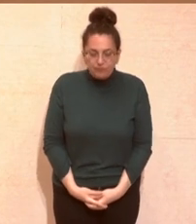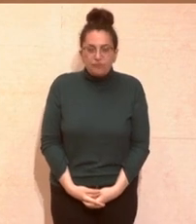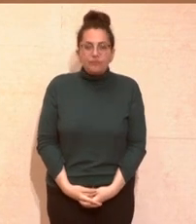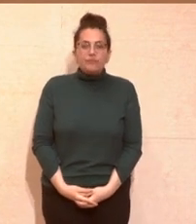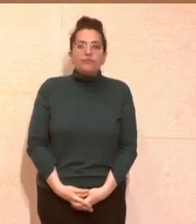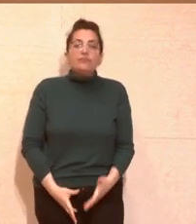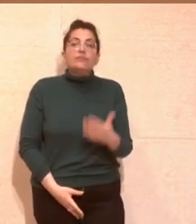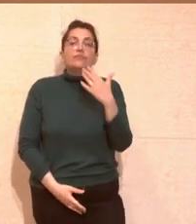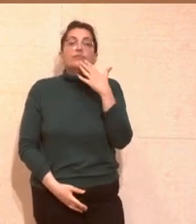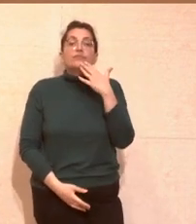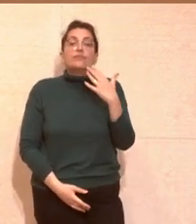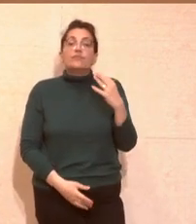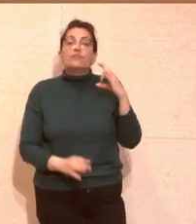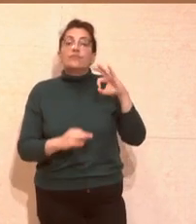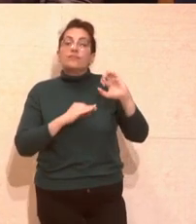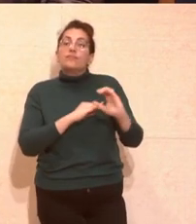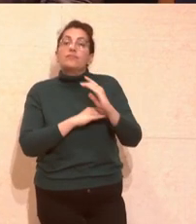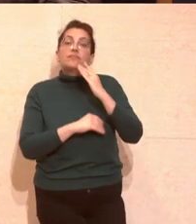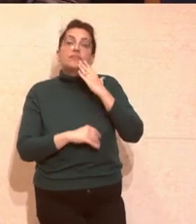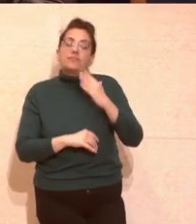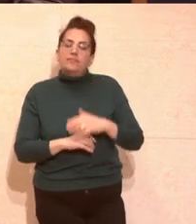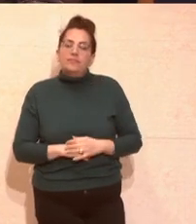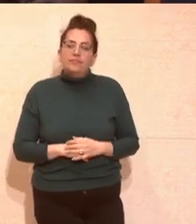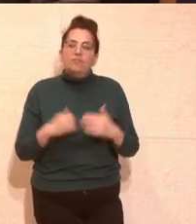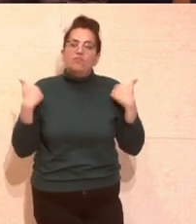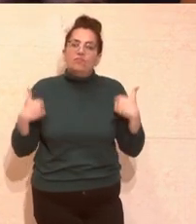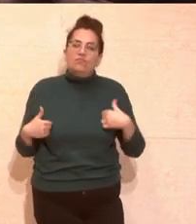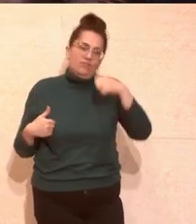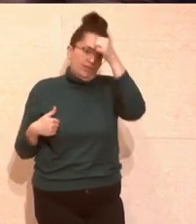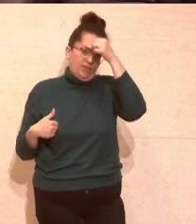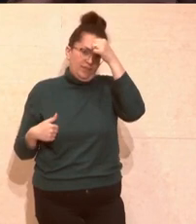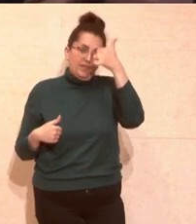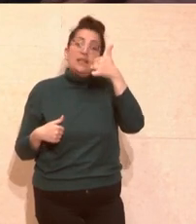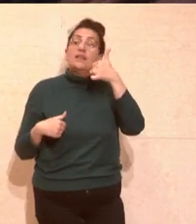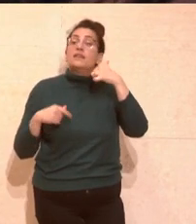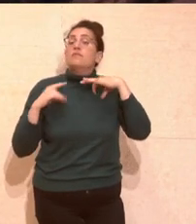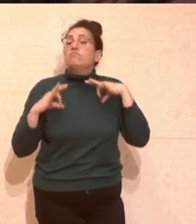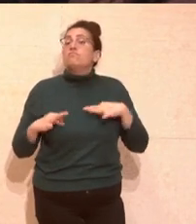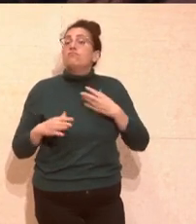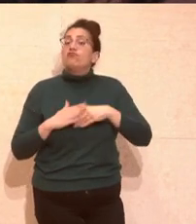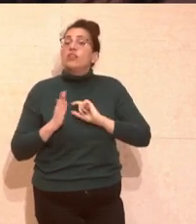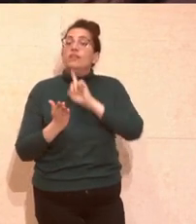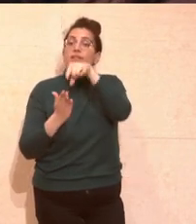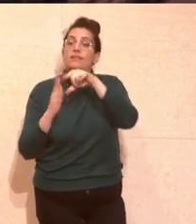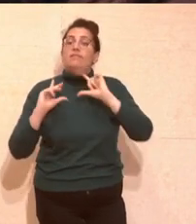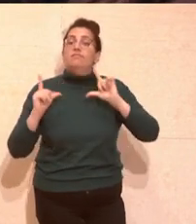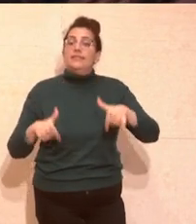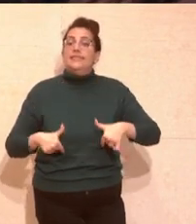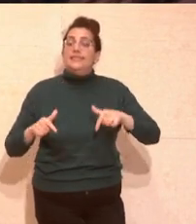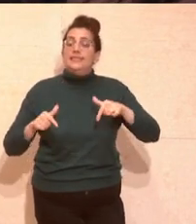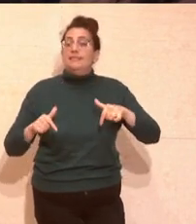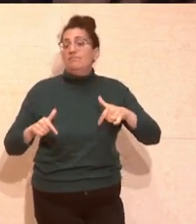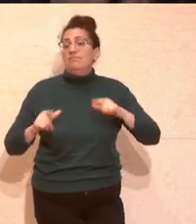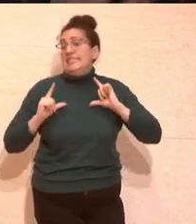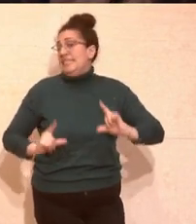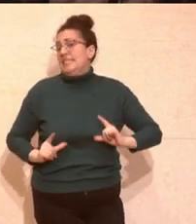Bonjour, merci pour ce que vous nous présentez. Donc, je suis infirmière scolaire en lycée et ma question est tournée sur la